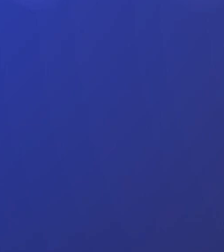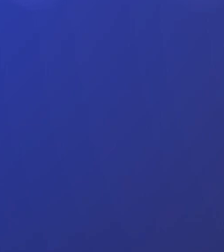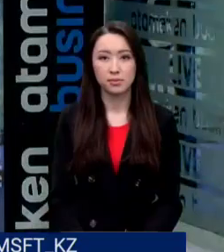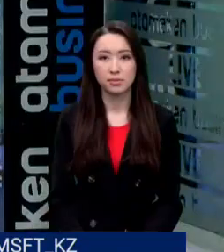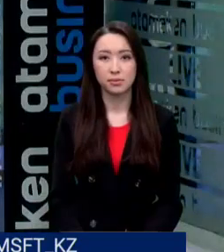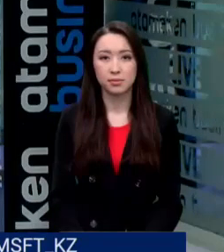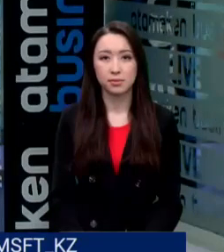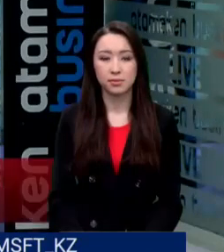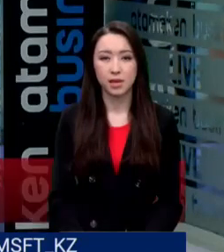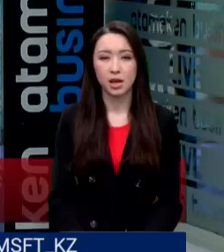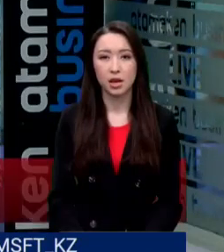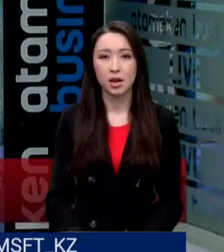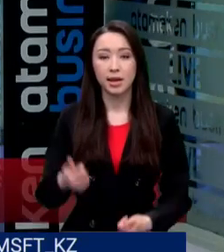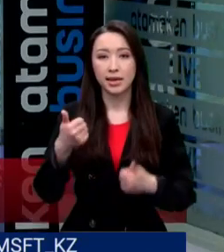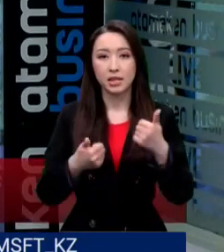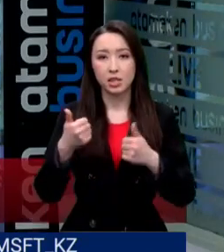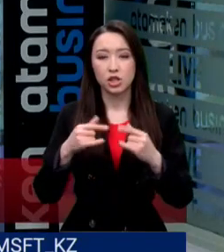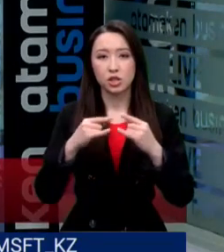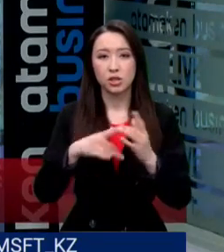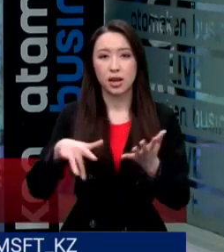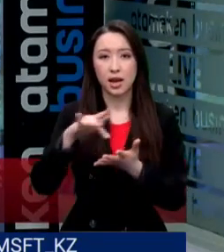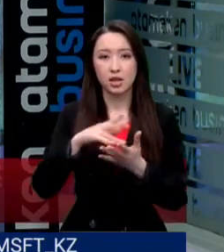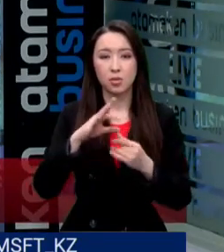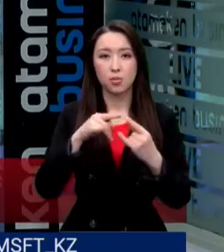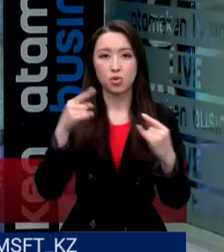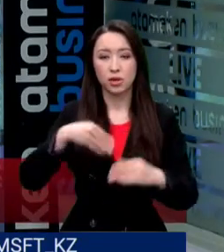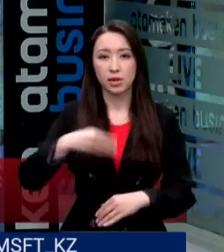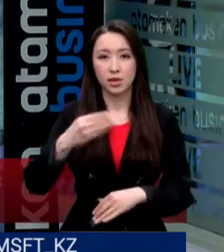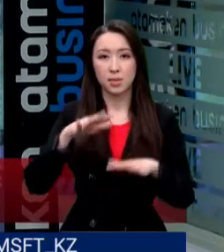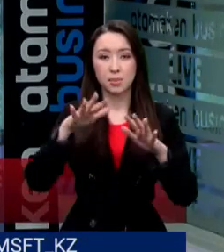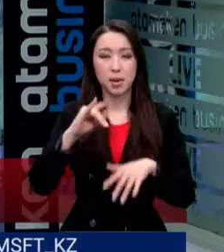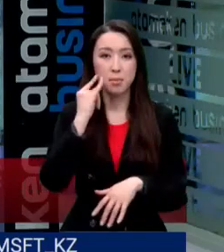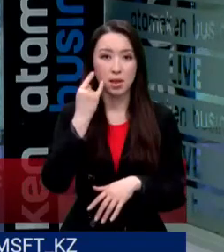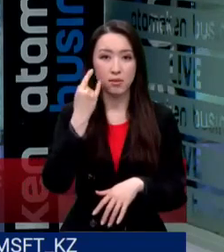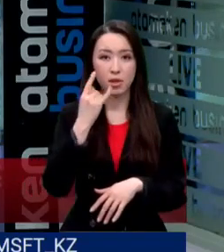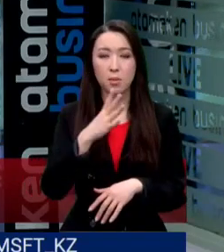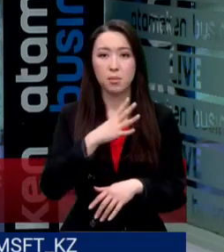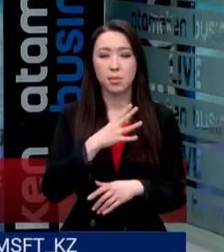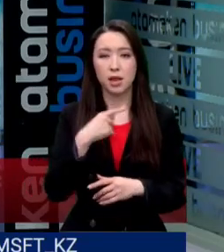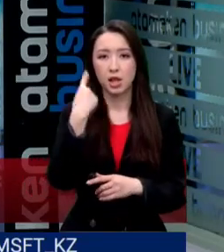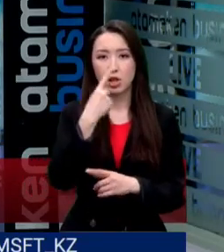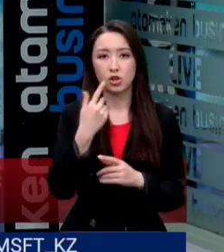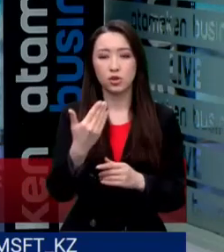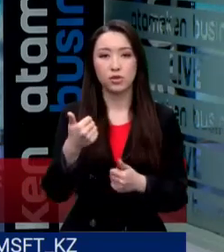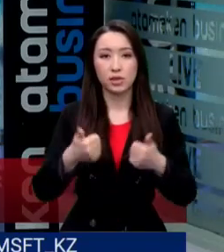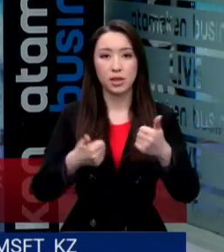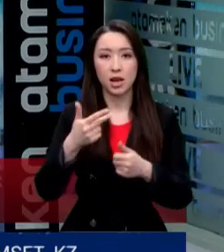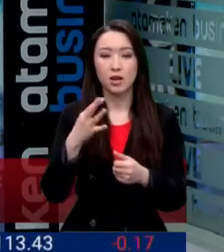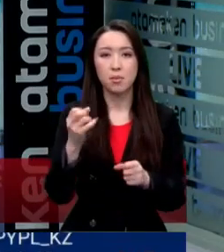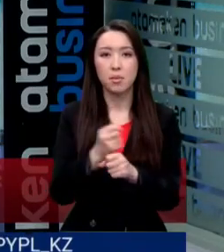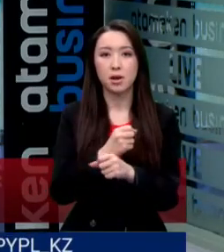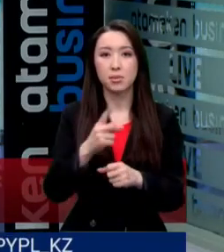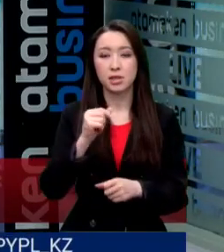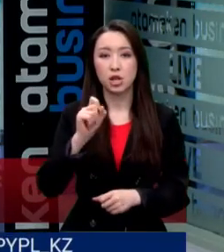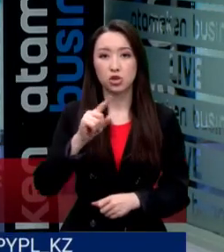на чемпионате страны по настольному теннису который проходит в павлодаре стартовали индивидуальные соревнования борьбе за золото сразятся